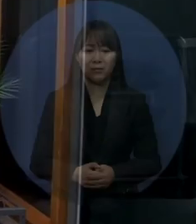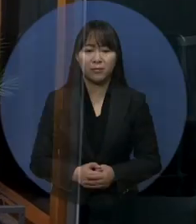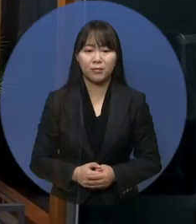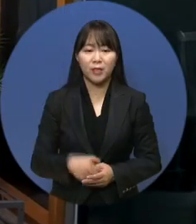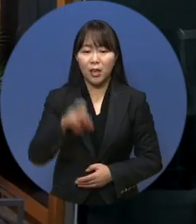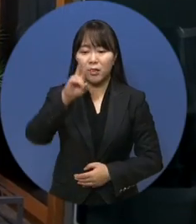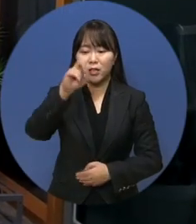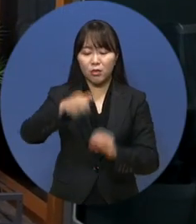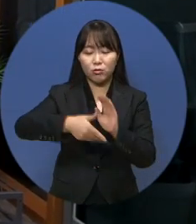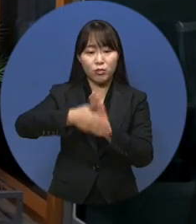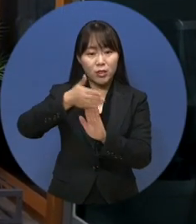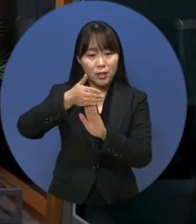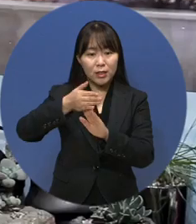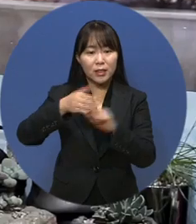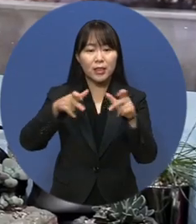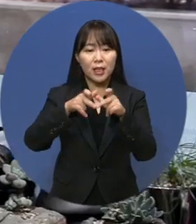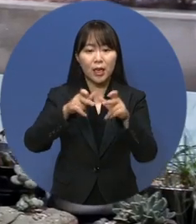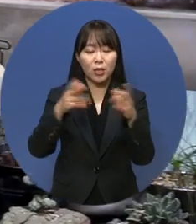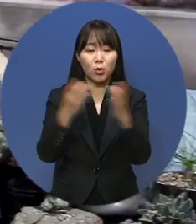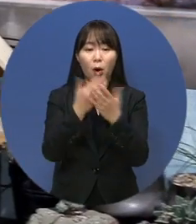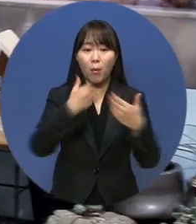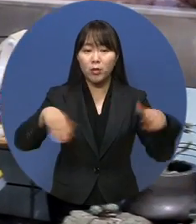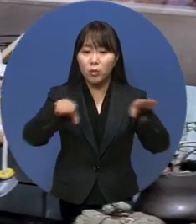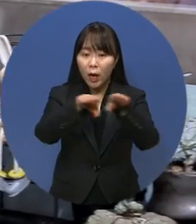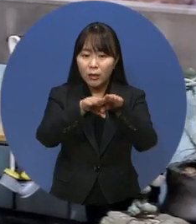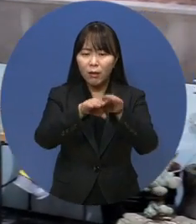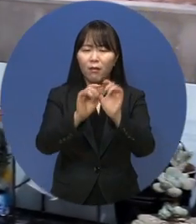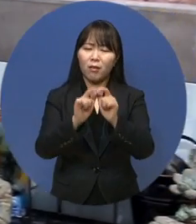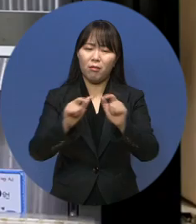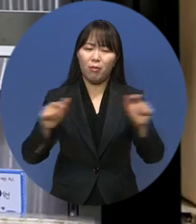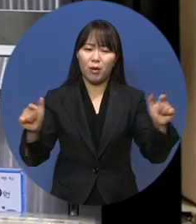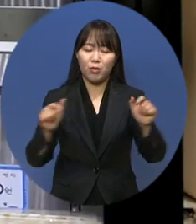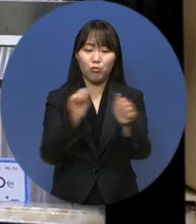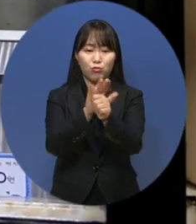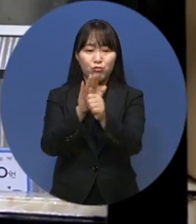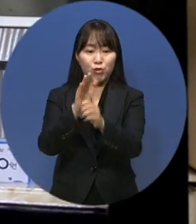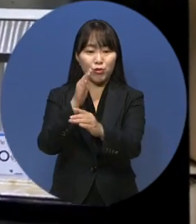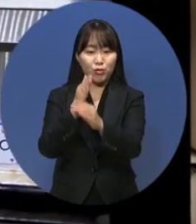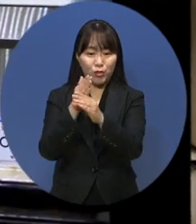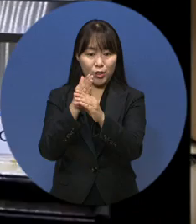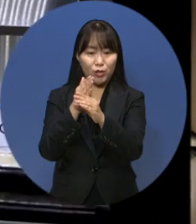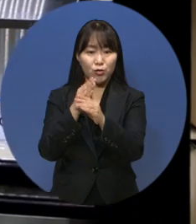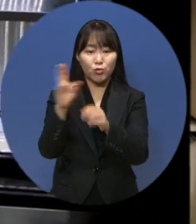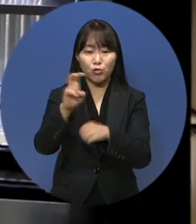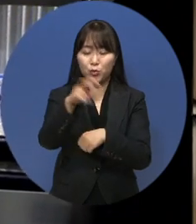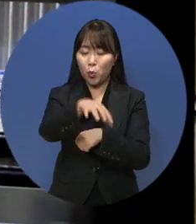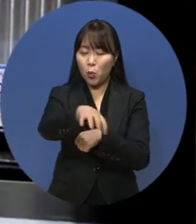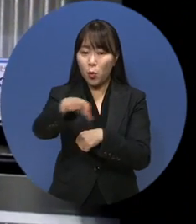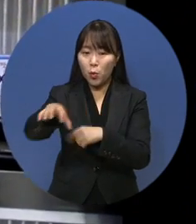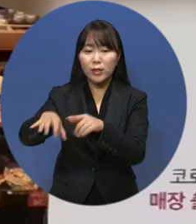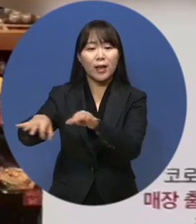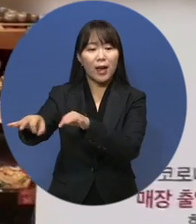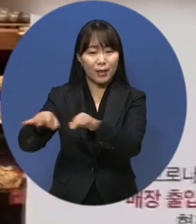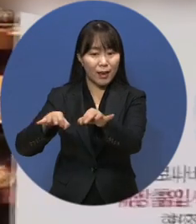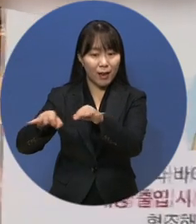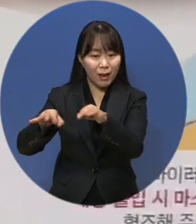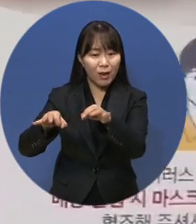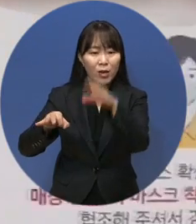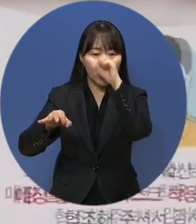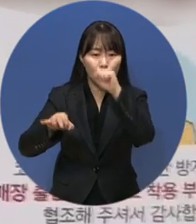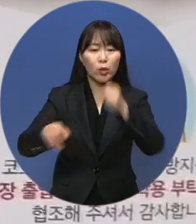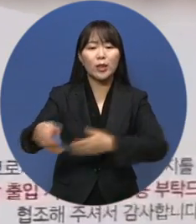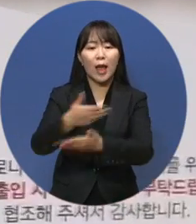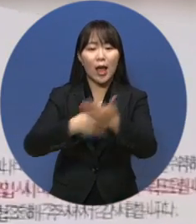양주시 장애인 종합복지관은 복지관을 다양하게 후원하고 있는 20여 곳 가게에 좋은